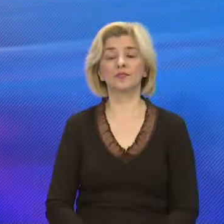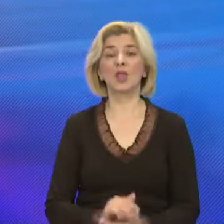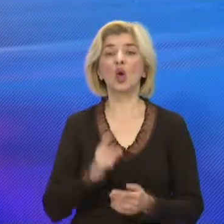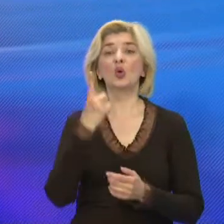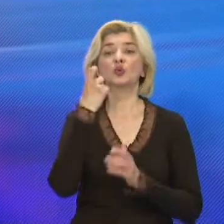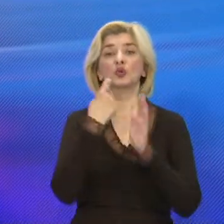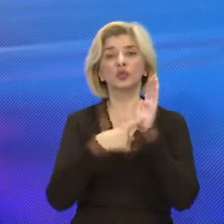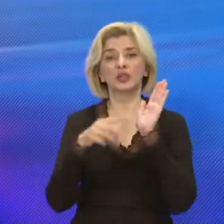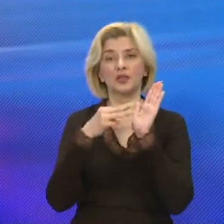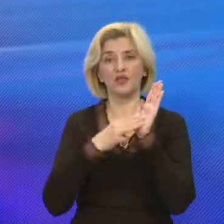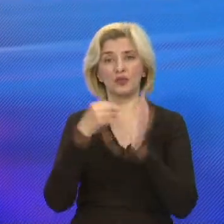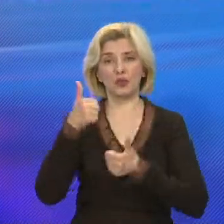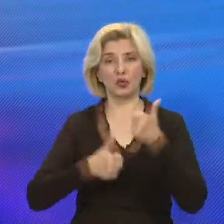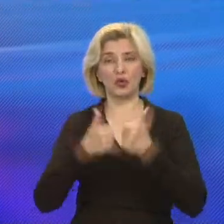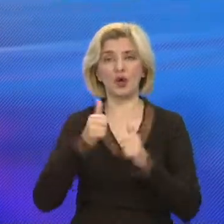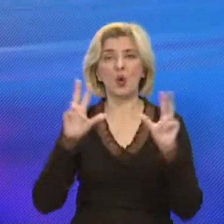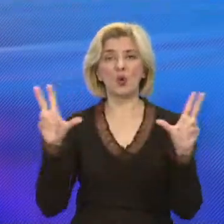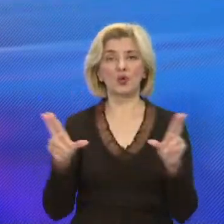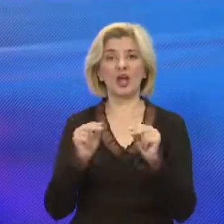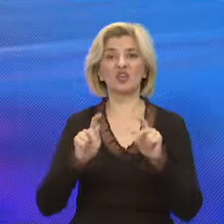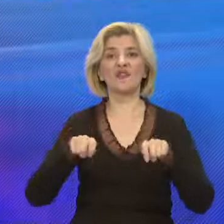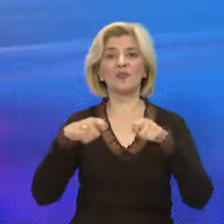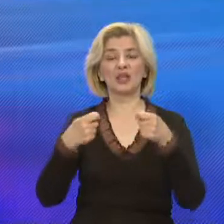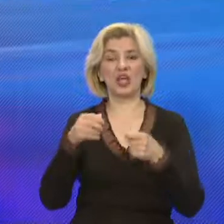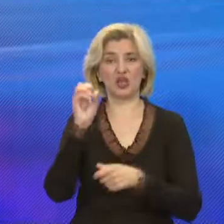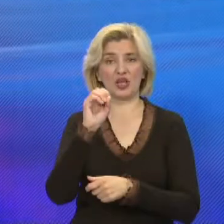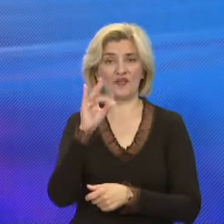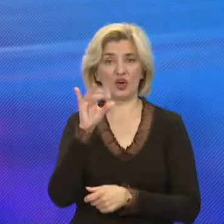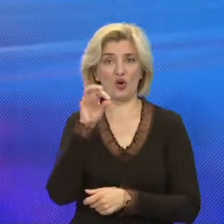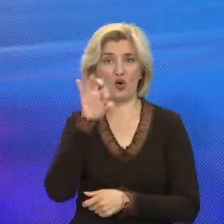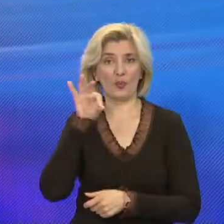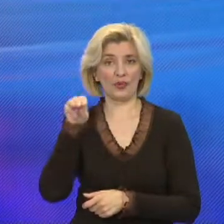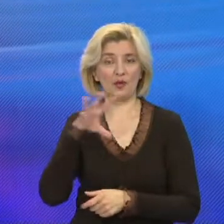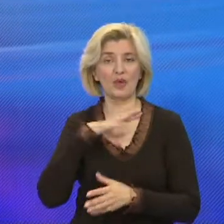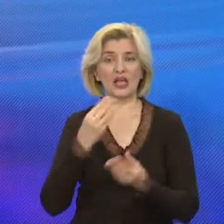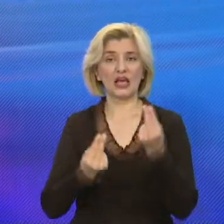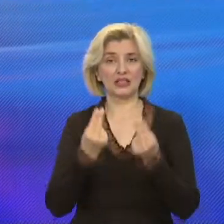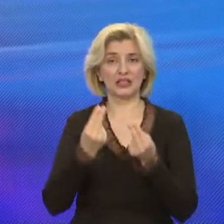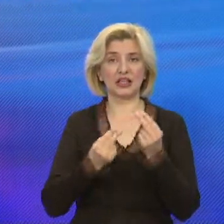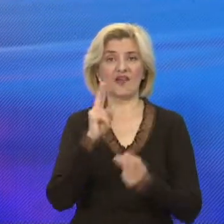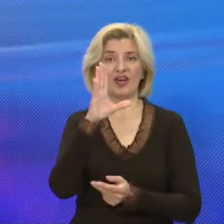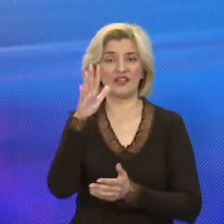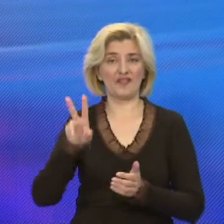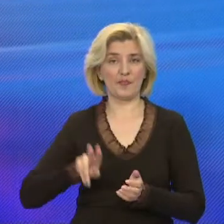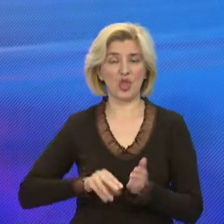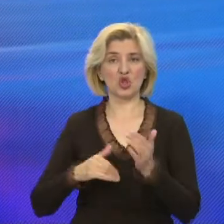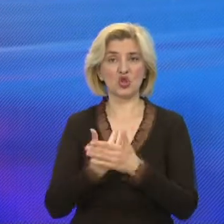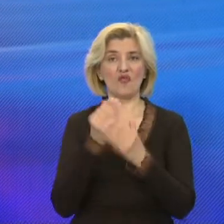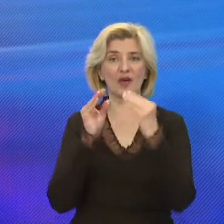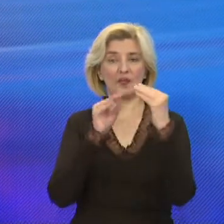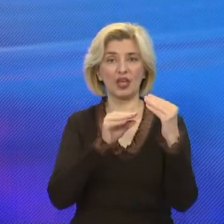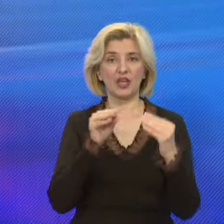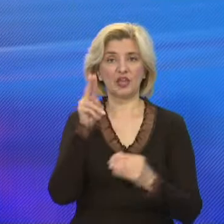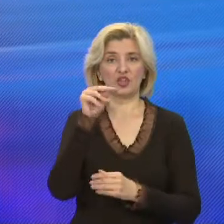У 168-м туре гульні удача в придачу от Євроопту черговий раз були розіграні квартири у Мінську, новенький автомобіль Жилі